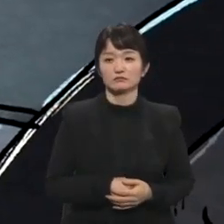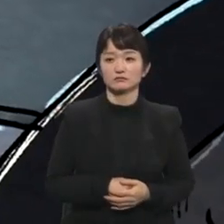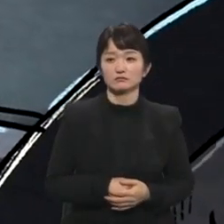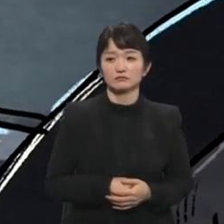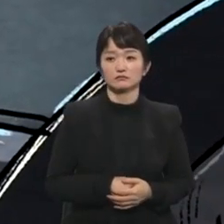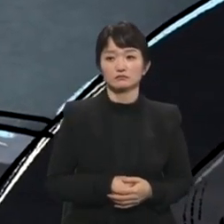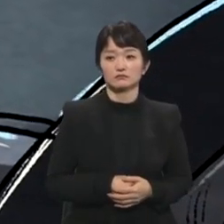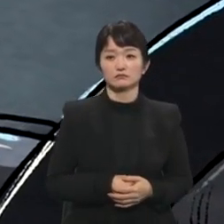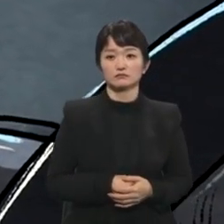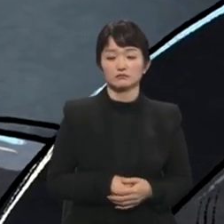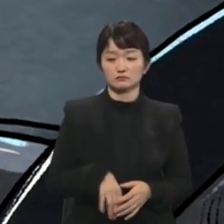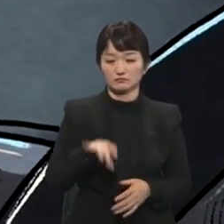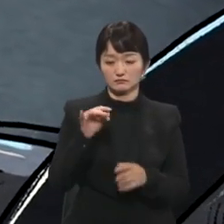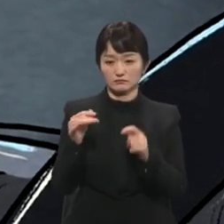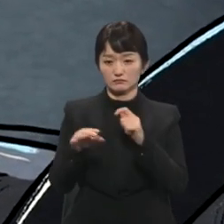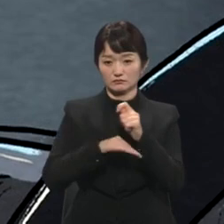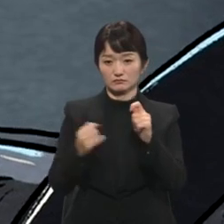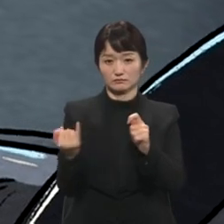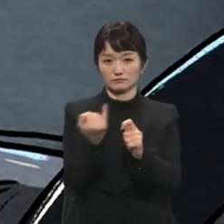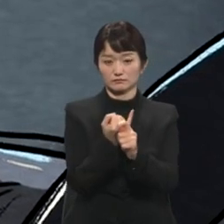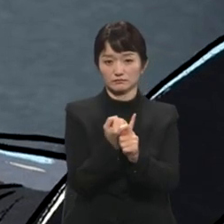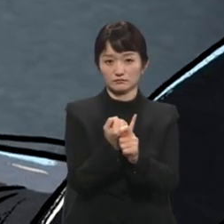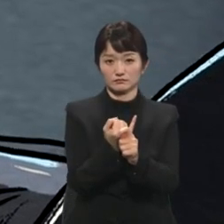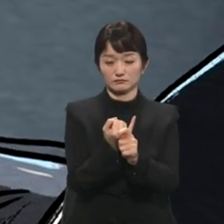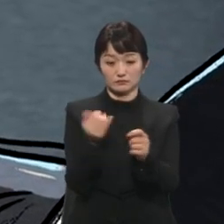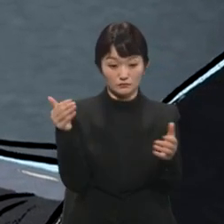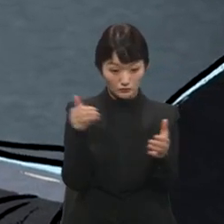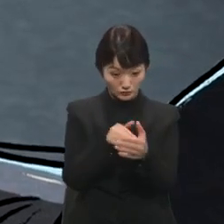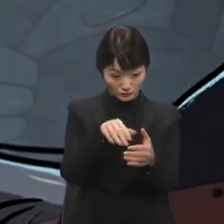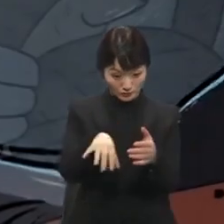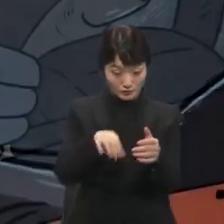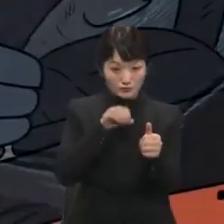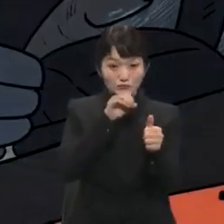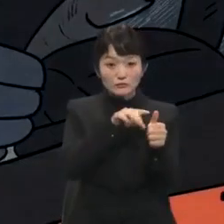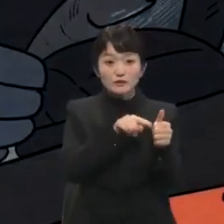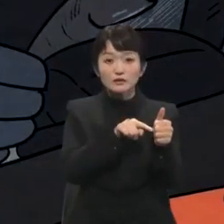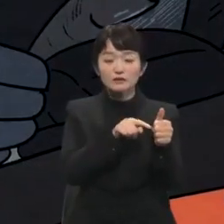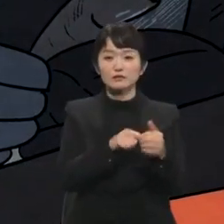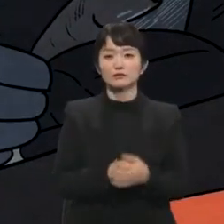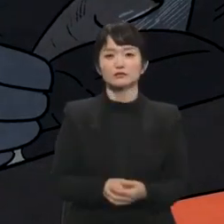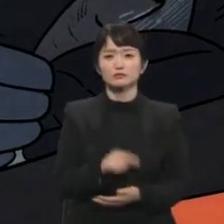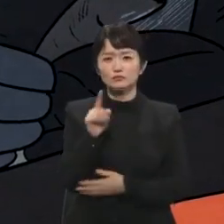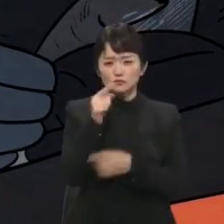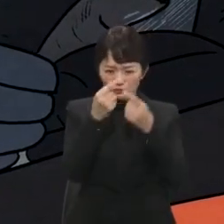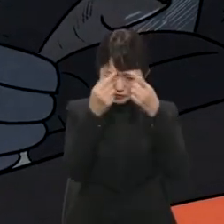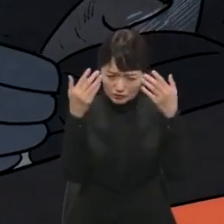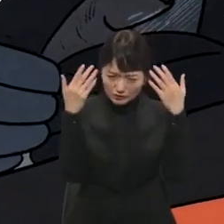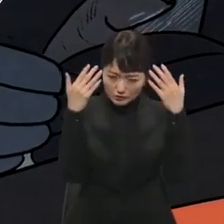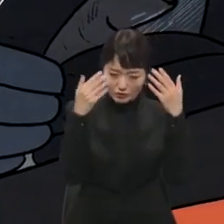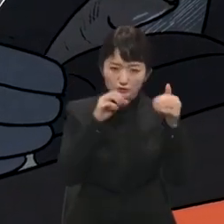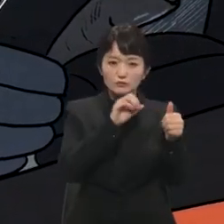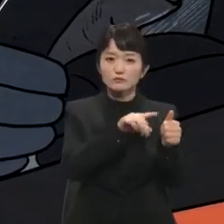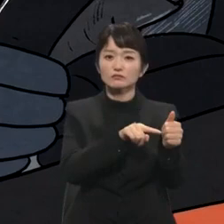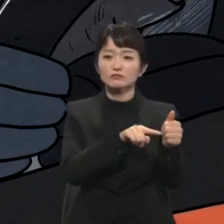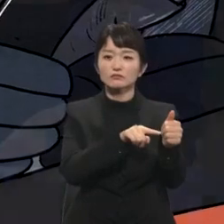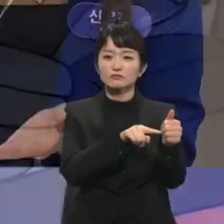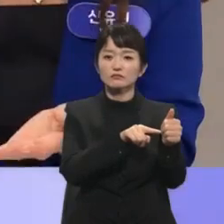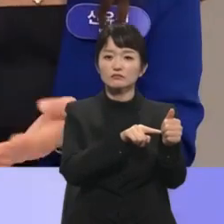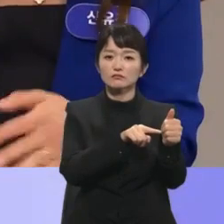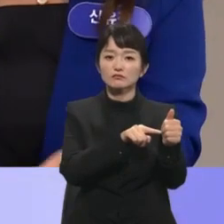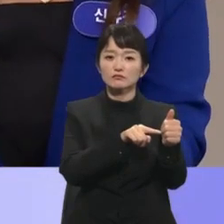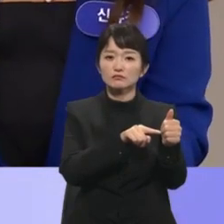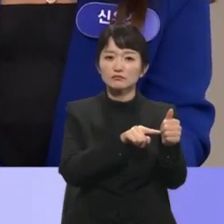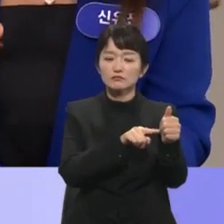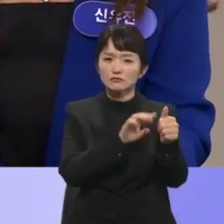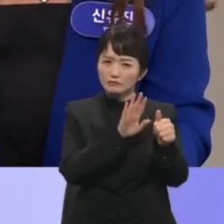그러니까 처음 택시를 타서 목적지를 말했을 때 어 뭐 대학 기숙 대학이라고 말 했는데 택시 기사가 잘못